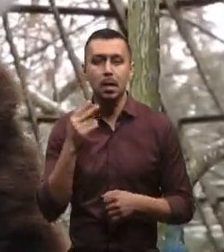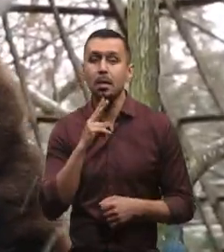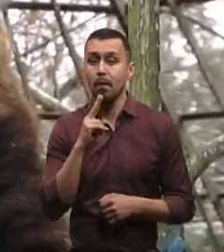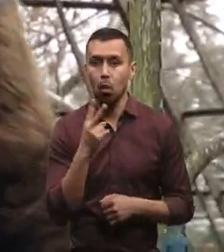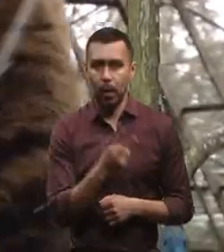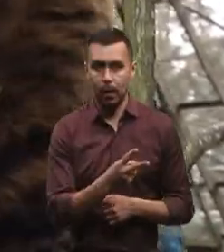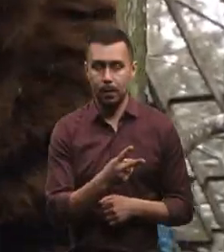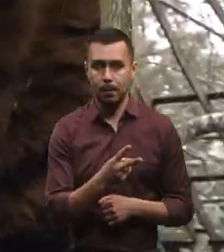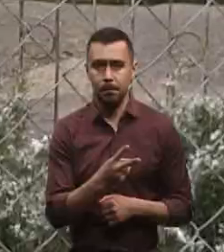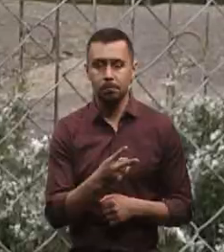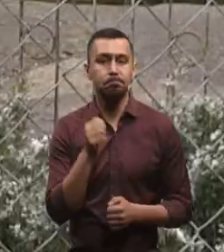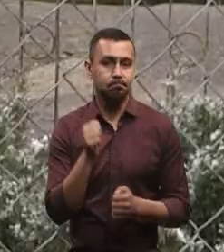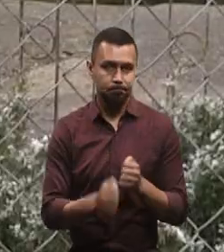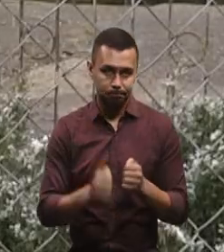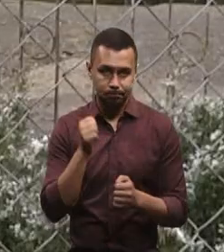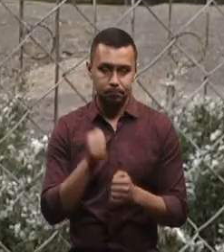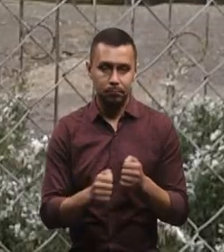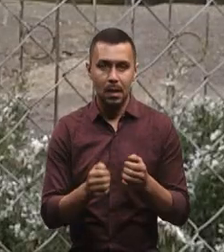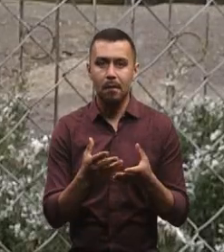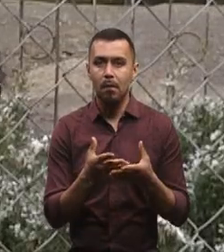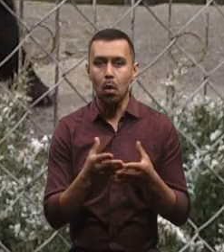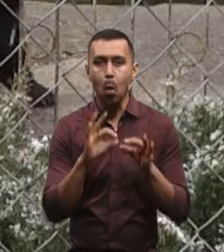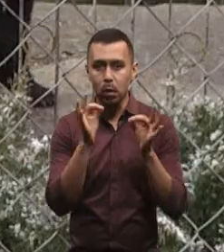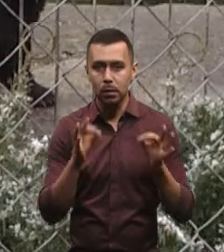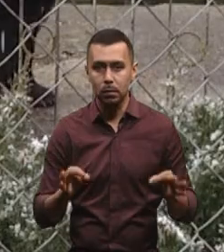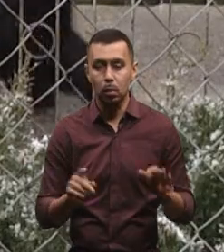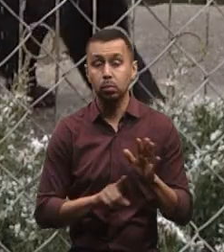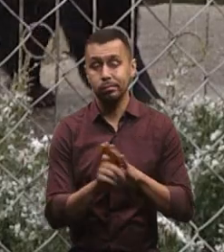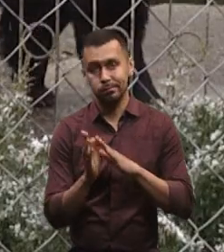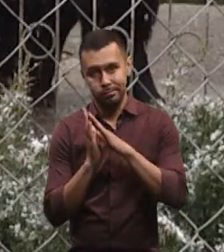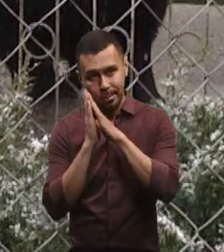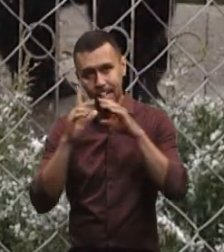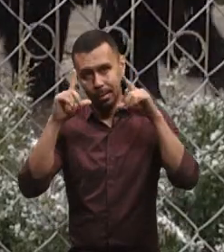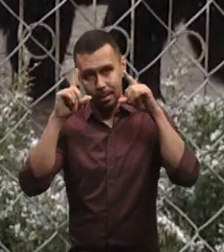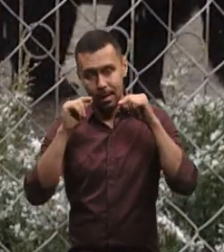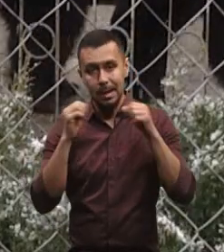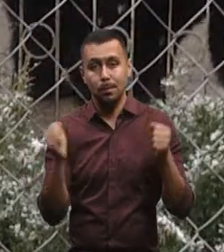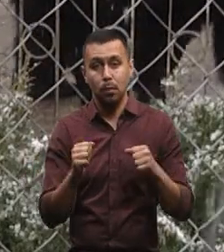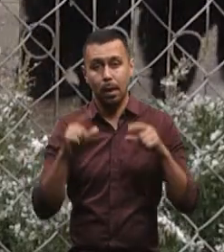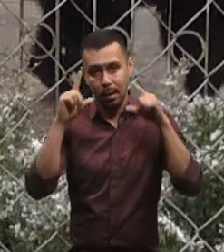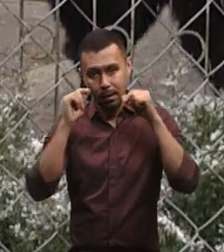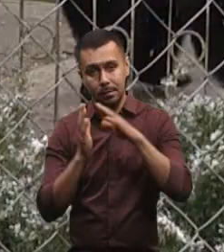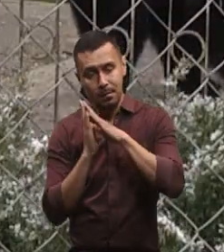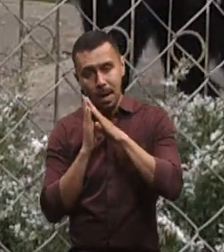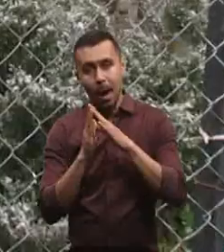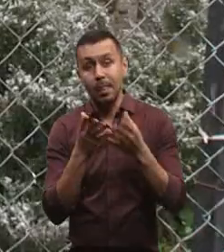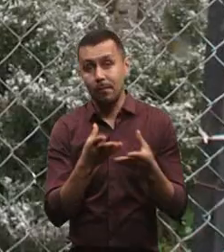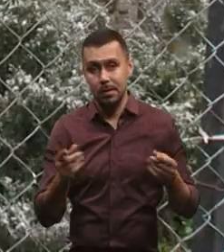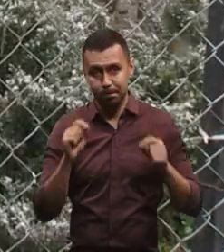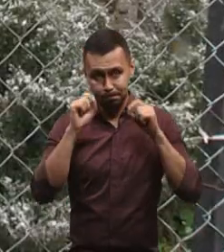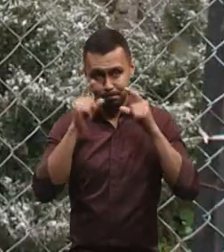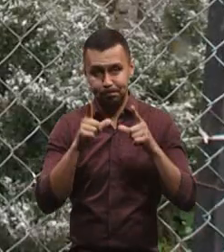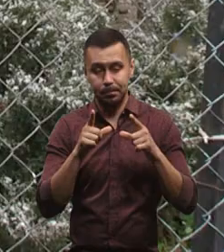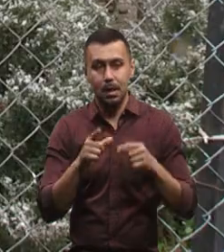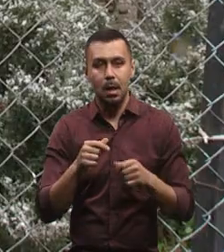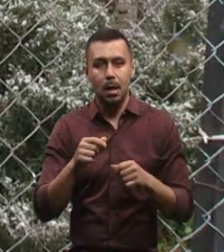роки регулярно осінню впадає в спячку, зимою спить і так навесні прокидається. Заснув він